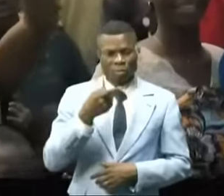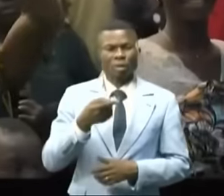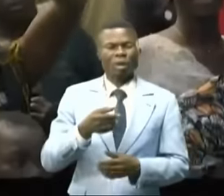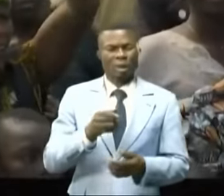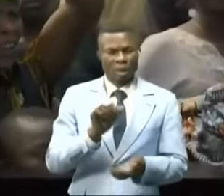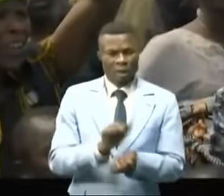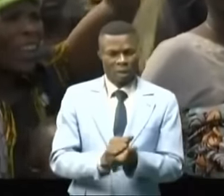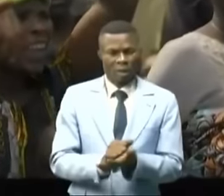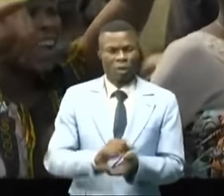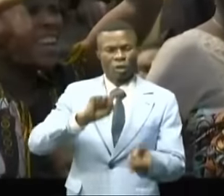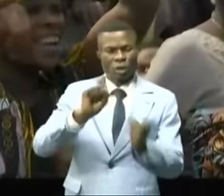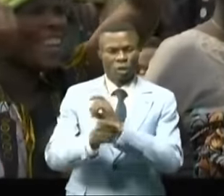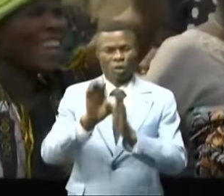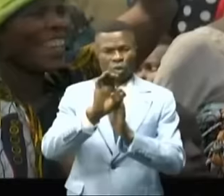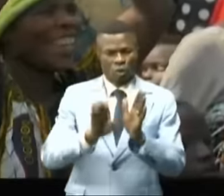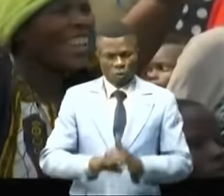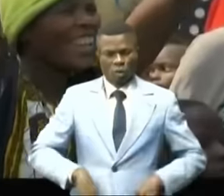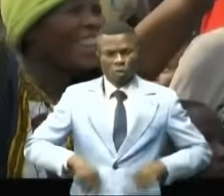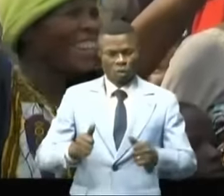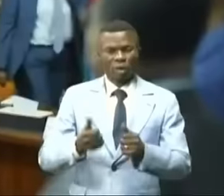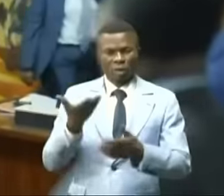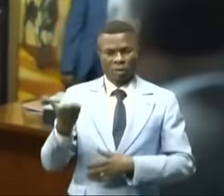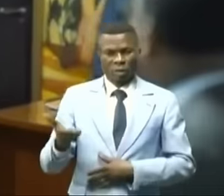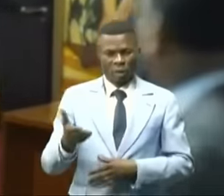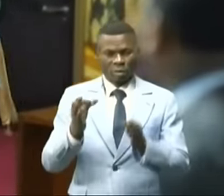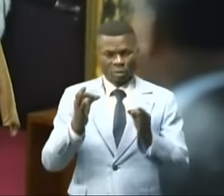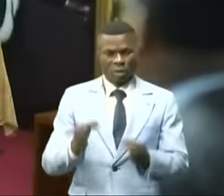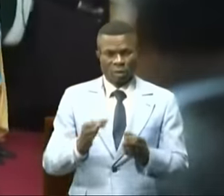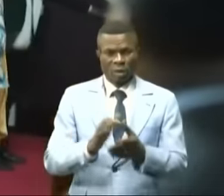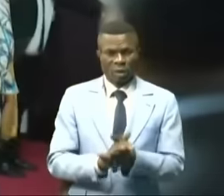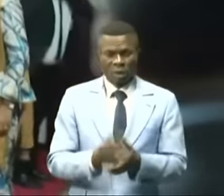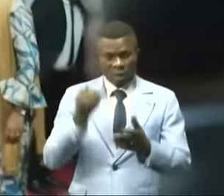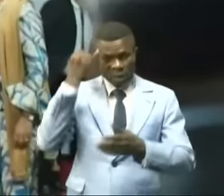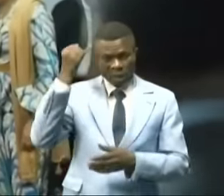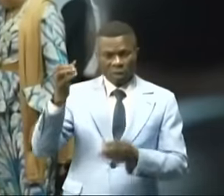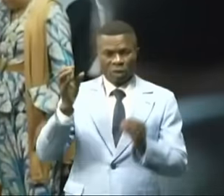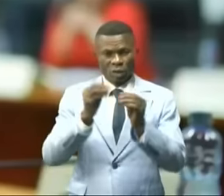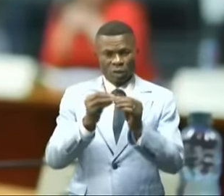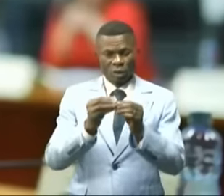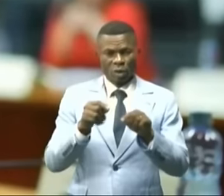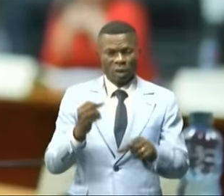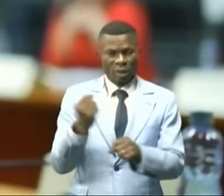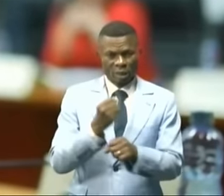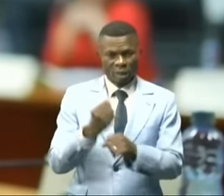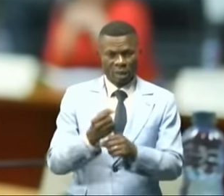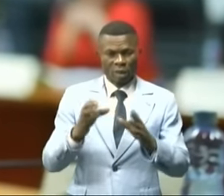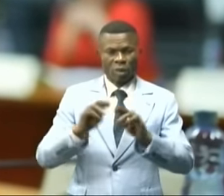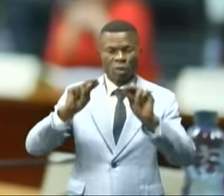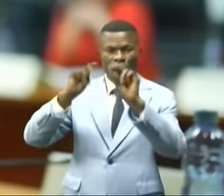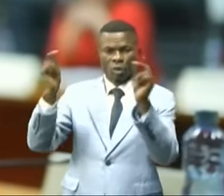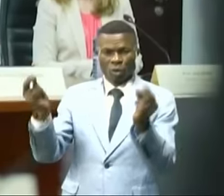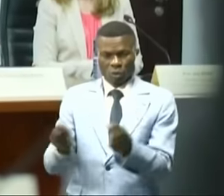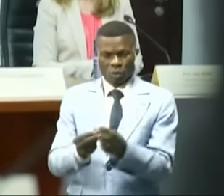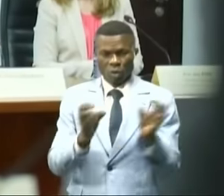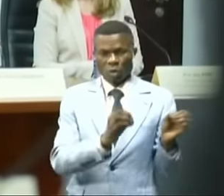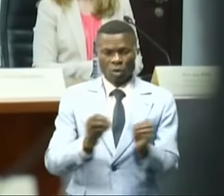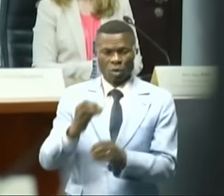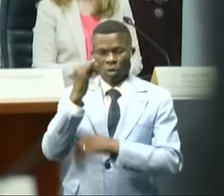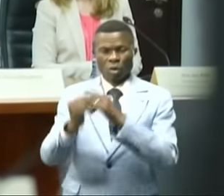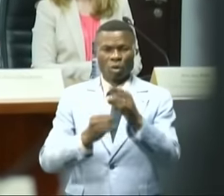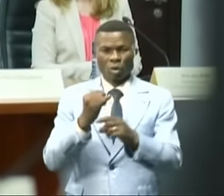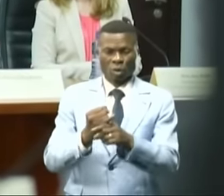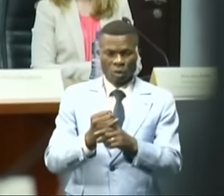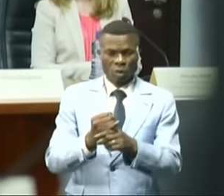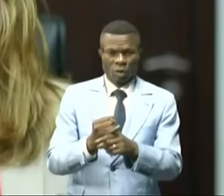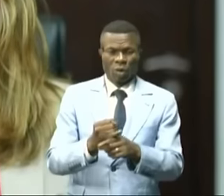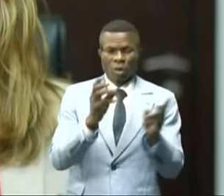pour l'amélioration de leurs conditions dans les camps. C'est le sens de cette séance de travail avec la délégation de l'Organisation internationale de